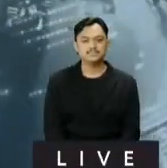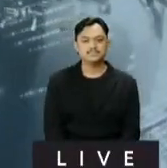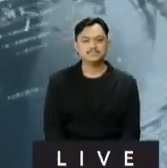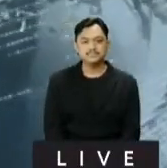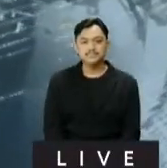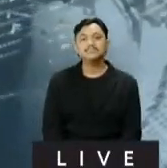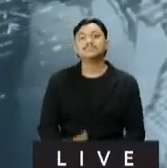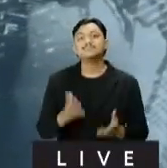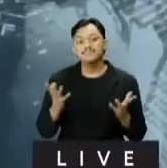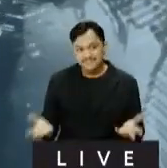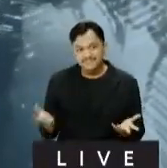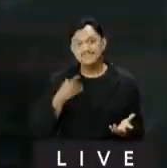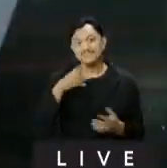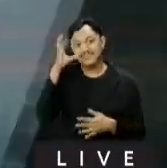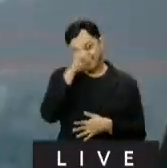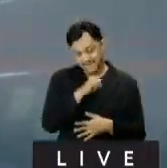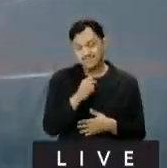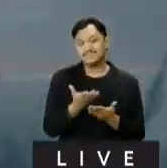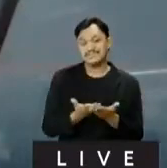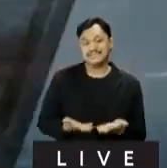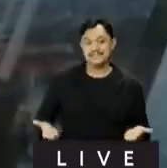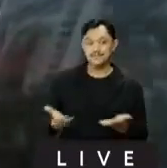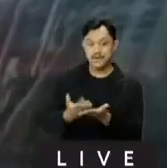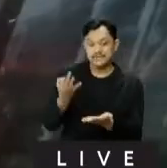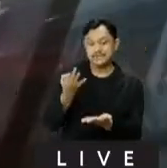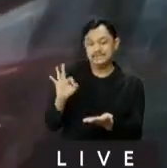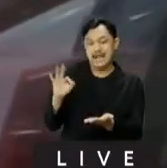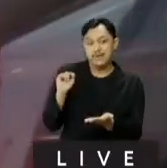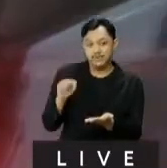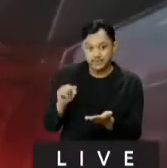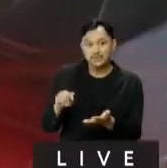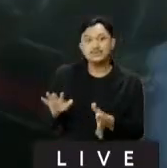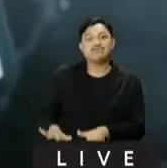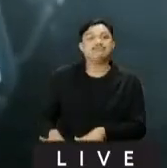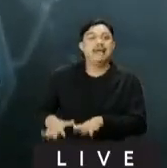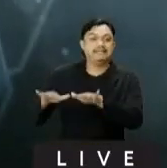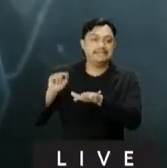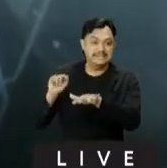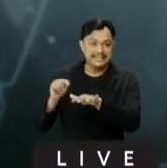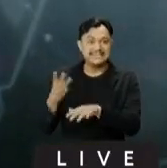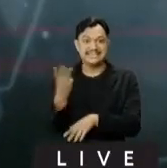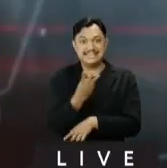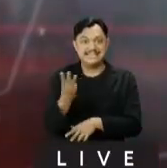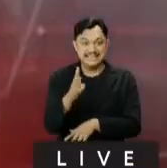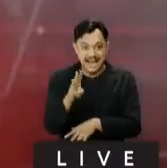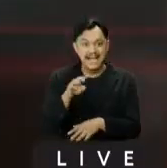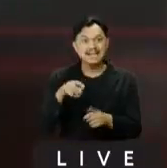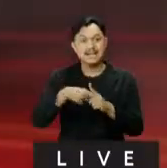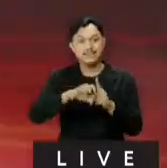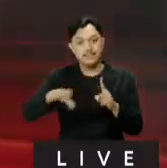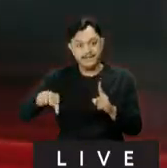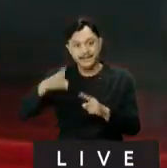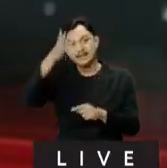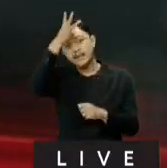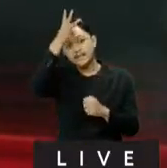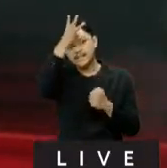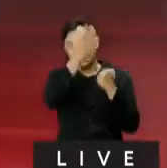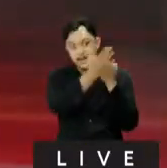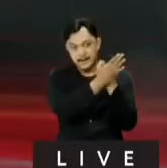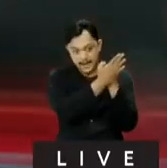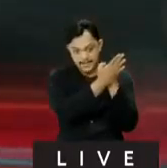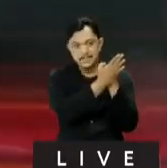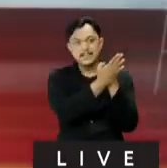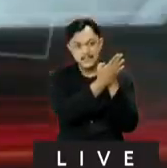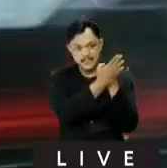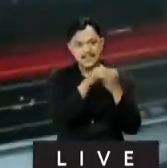Dan untuk mengetahui informasi terkini dari lokasi banjir yang melanda 3 kabupaten di Provinsi Kalimantan Barat, sudah ada narasumber